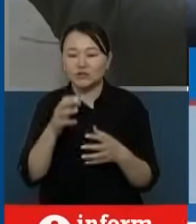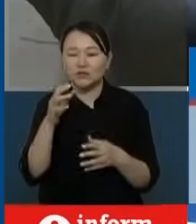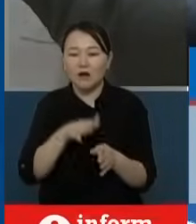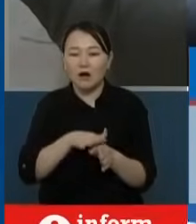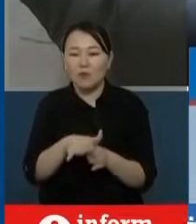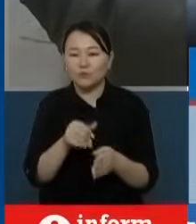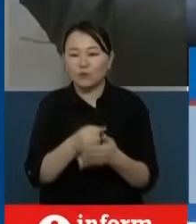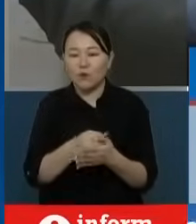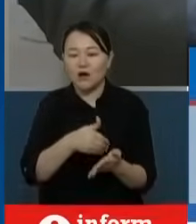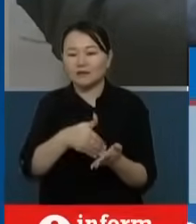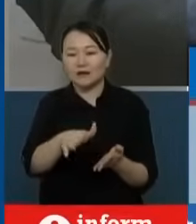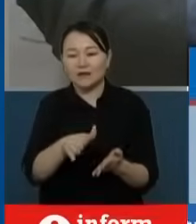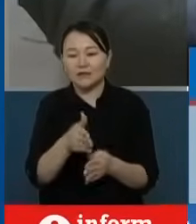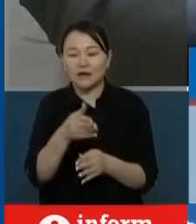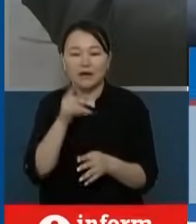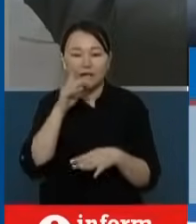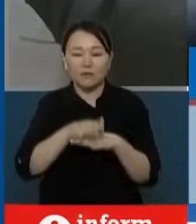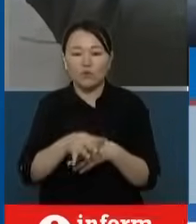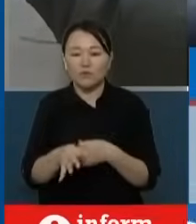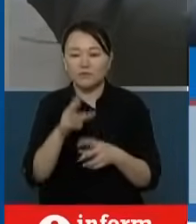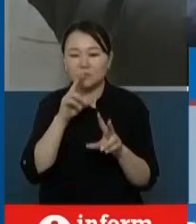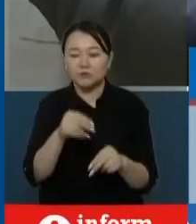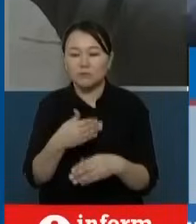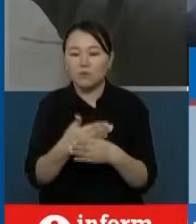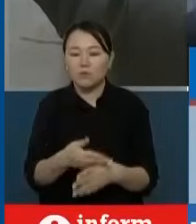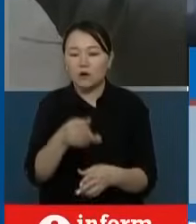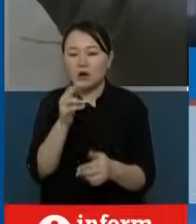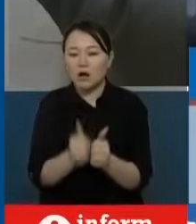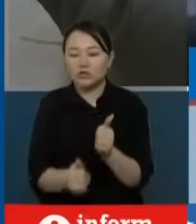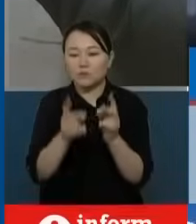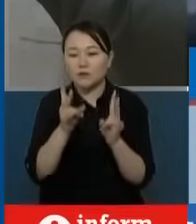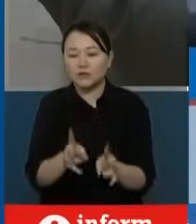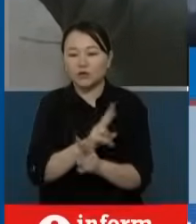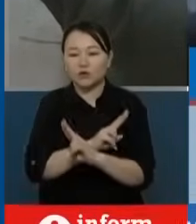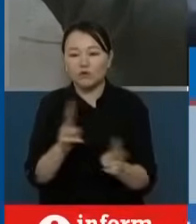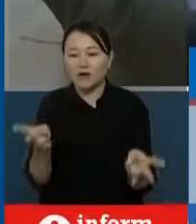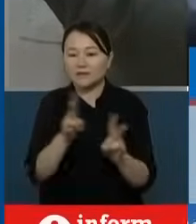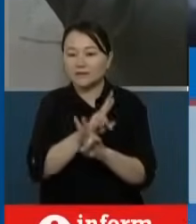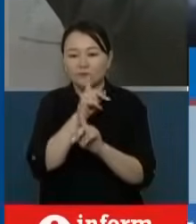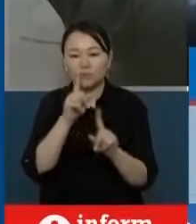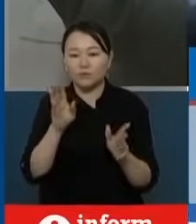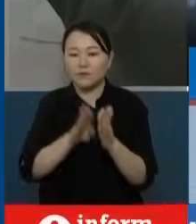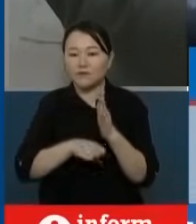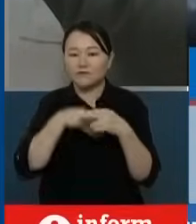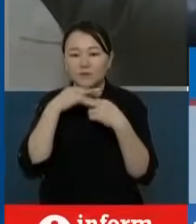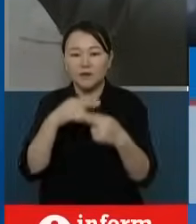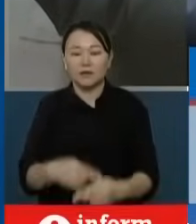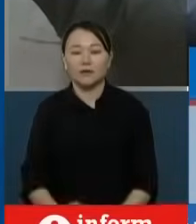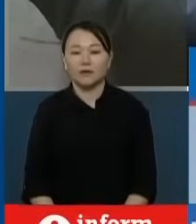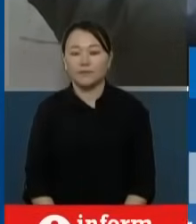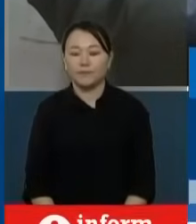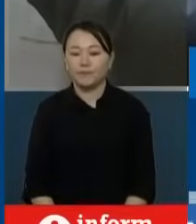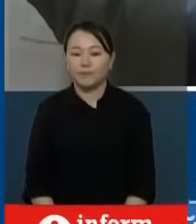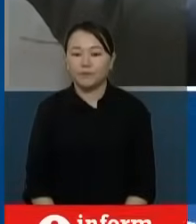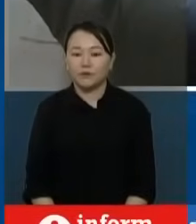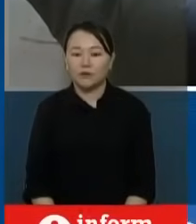до отказа. Тем временем аким области обещает помочь каждому пострадавшему и никого не оставить без внимания. Эльмира Ержанова, Азамат